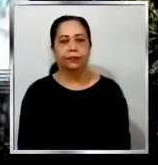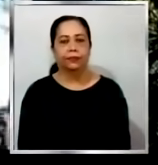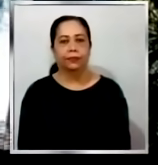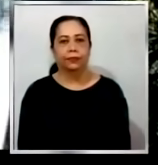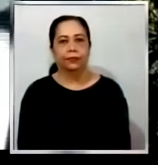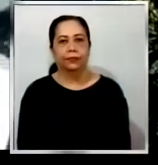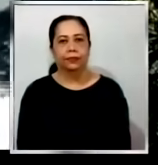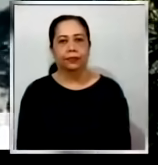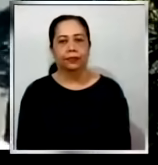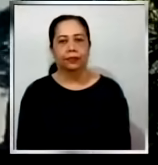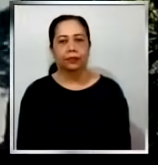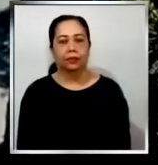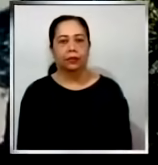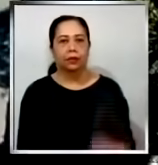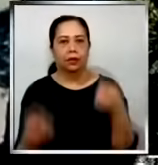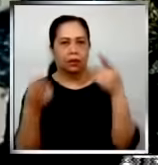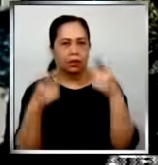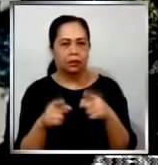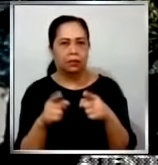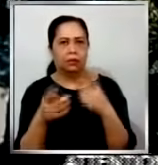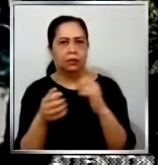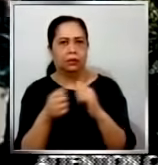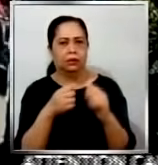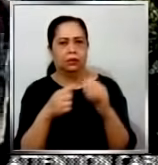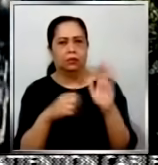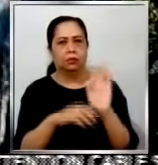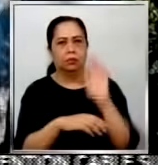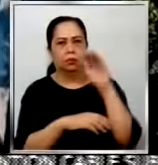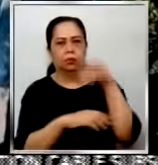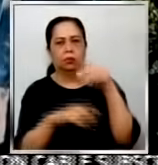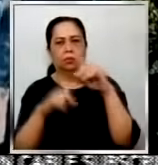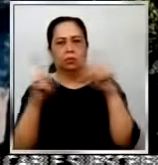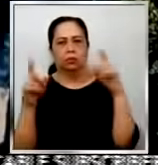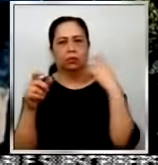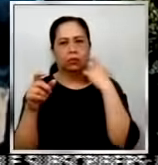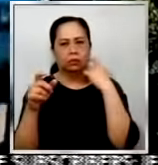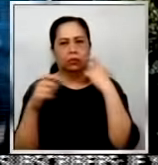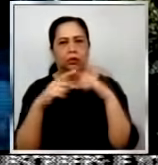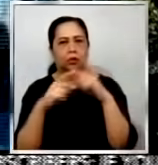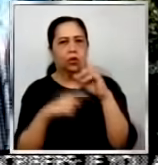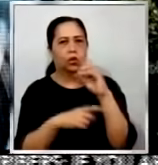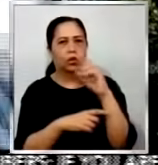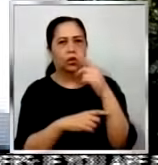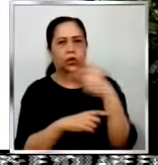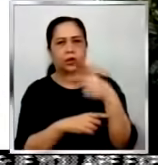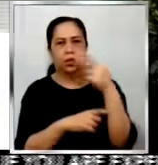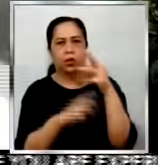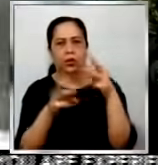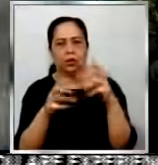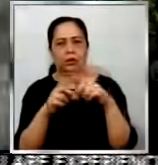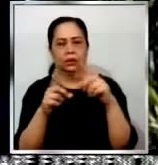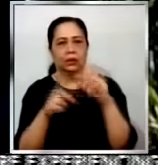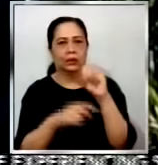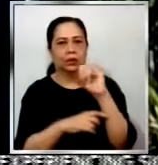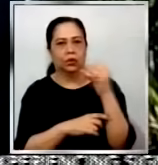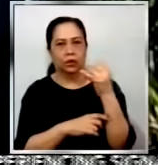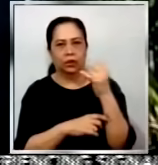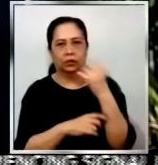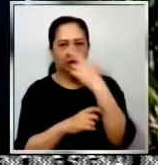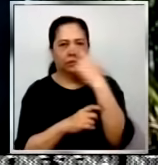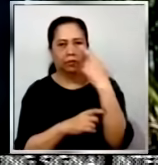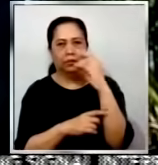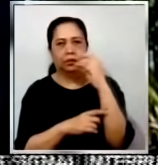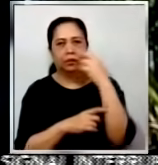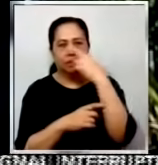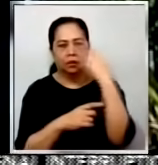Ito ang nangyari lagpas lang ng footbridge ng isang commercial complex sa Rodriguez Highway sa Barangay San Jose, Rodriguez Rizal. Ang puting van